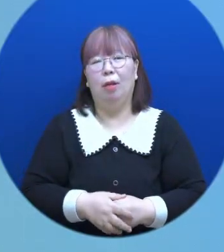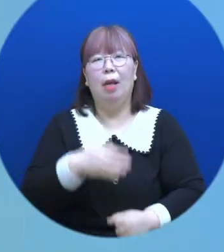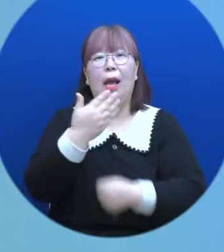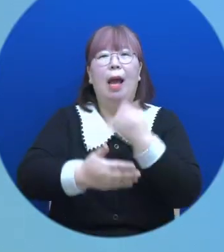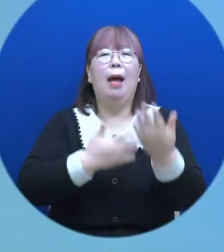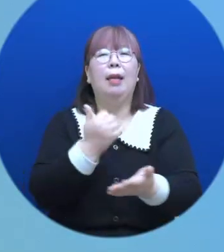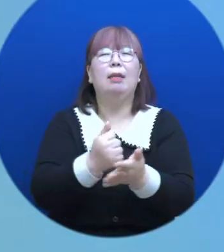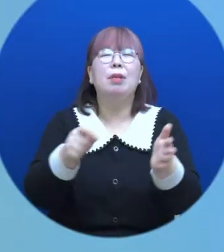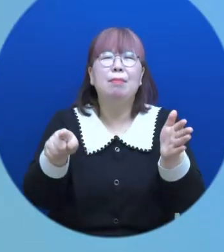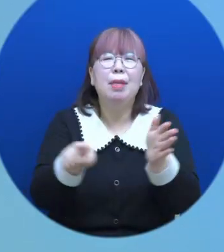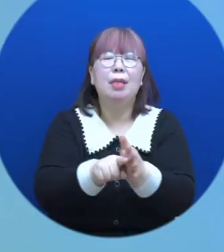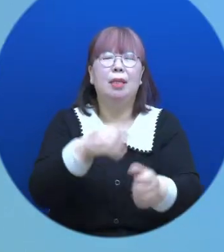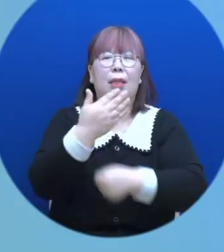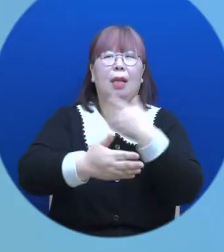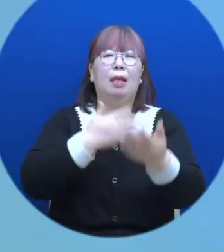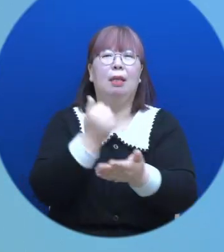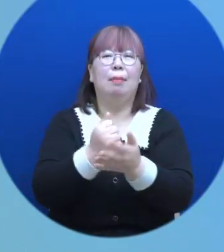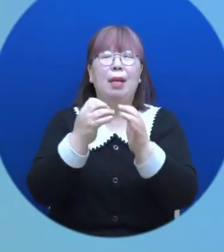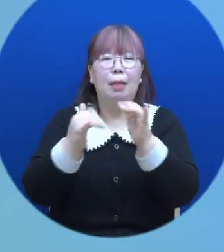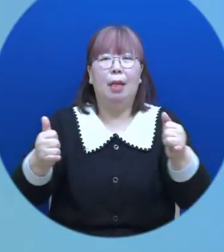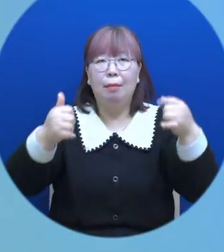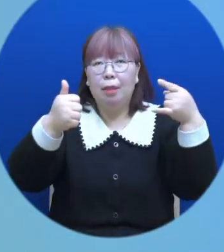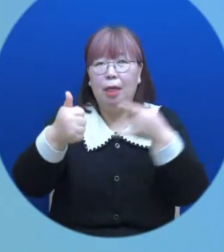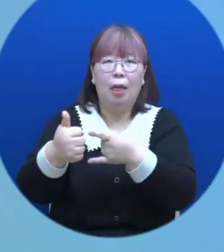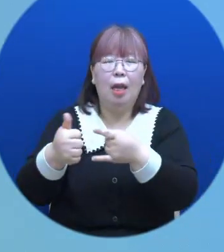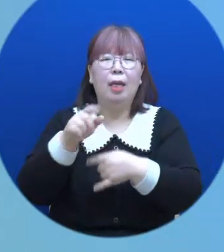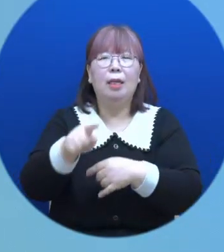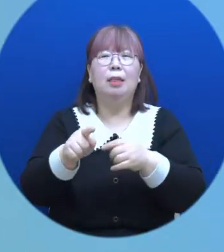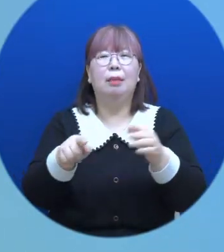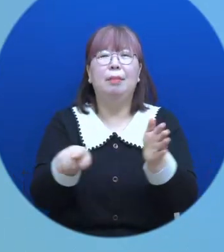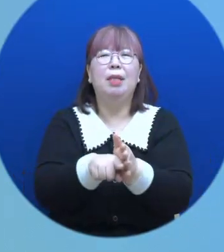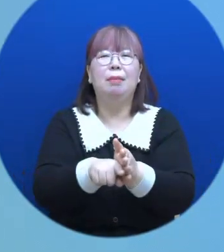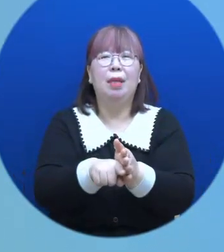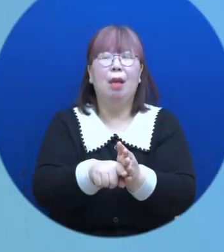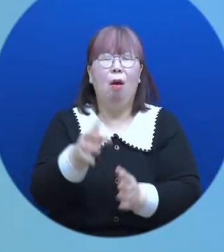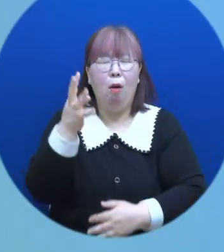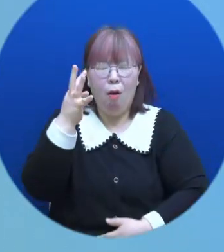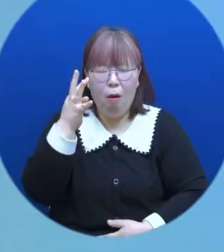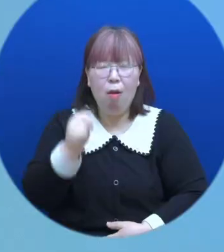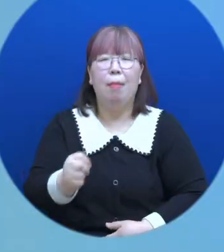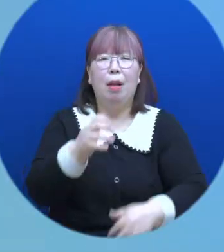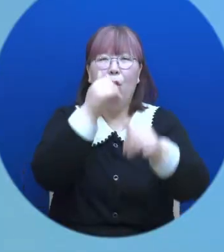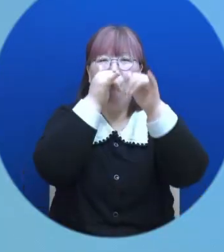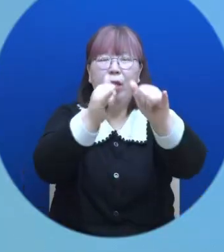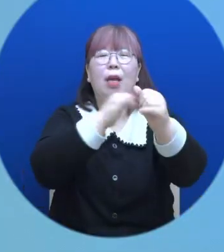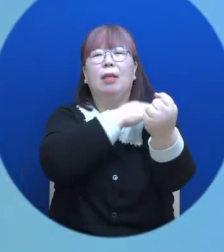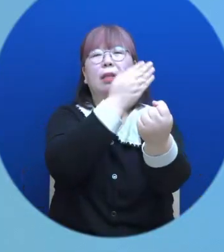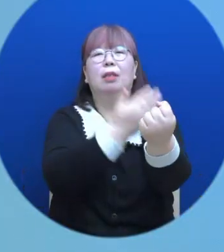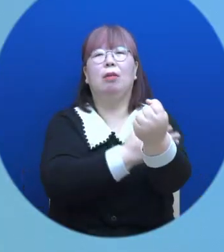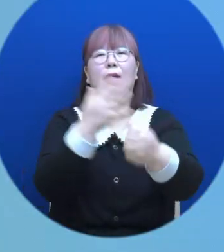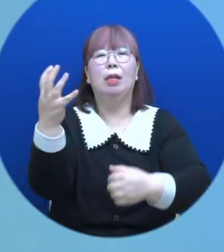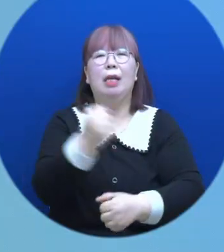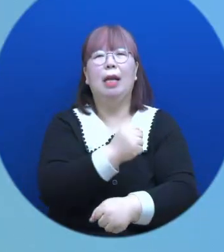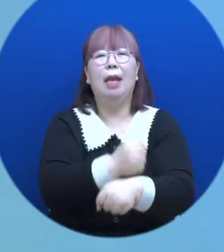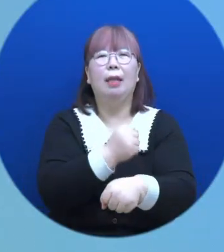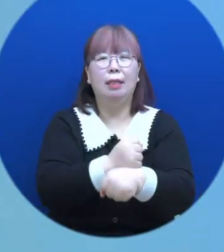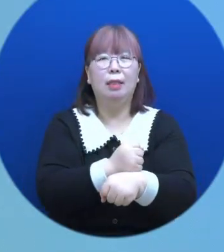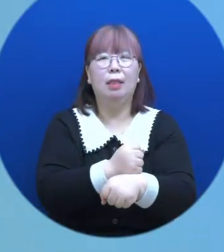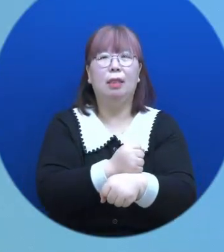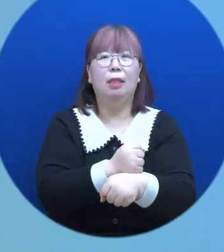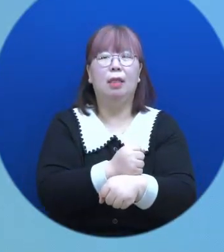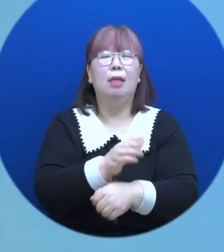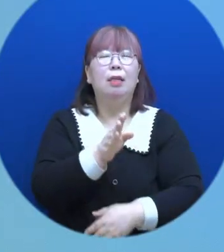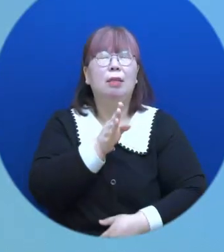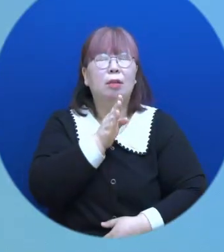하나님을 믿는 하나님의 사람들에게 그 말씀, 그 믿음이 얼마나 위대한 능력을 갖게 하는가